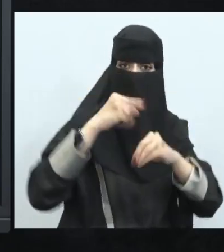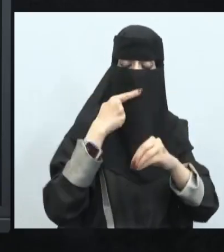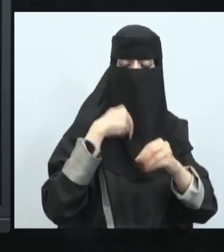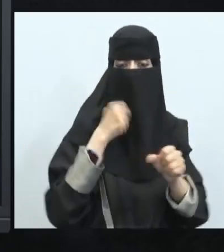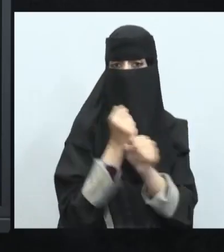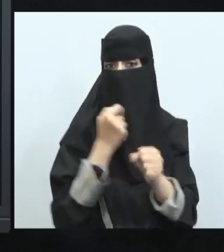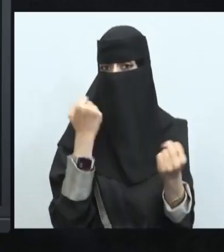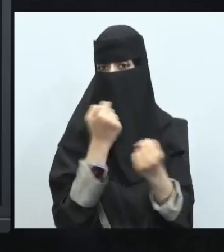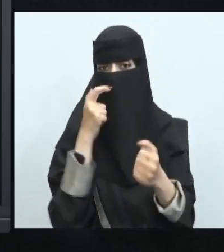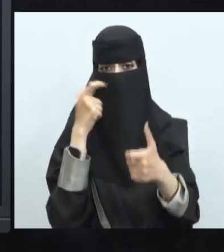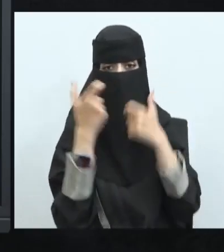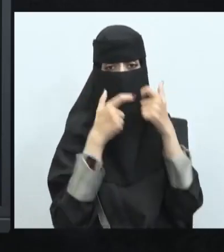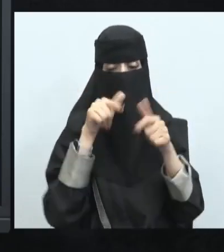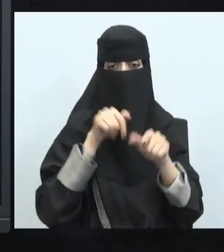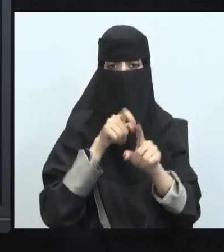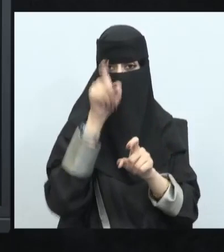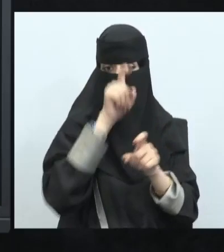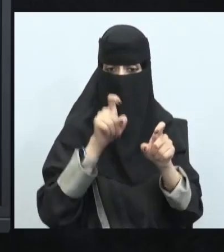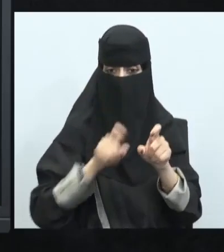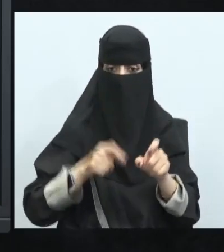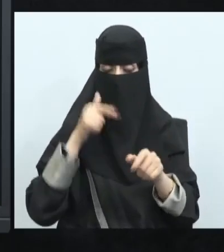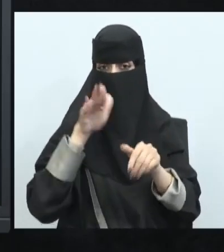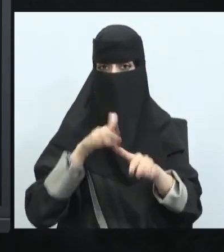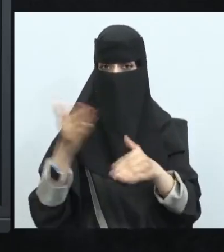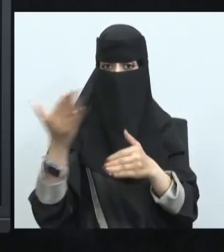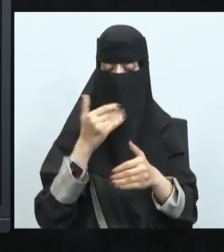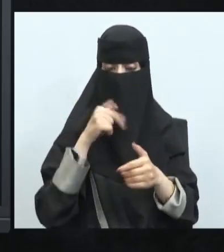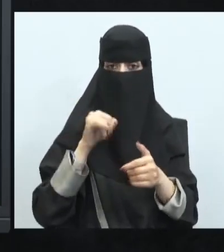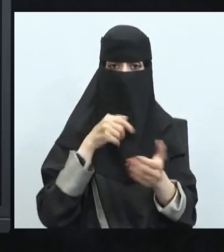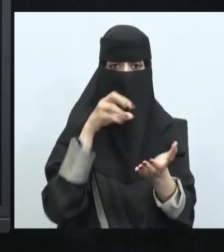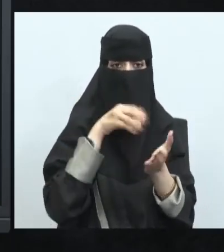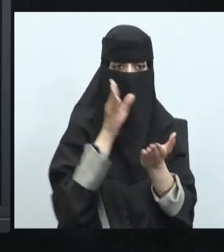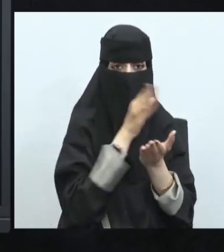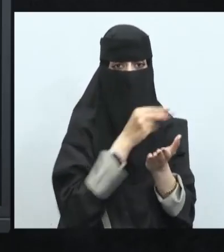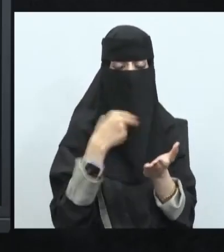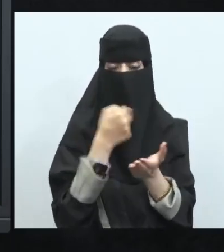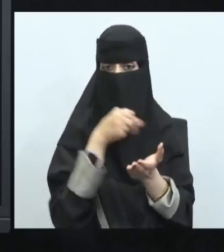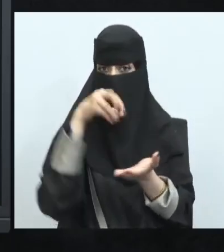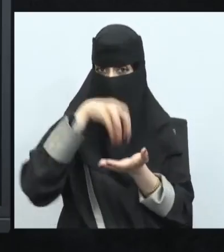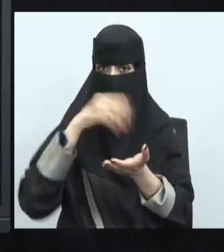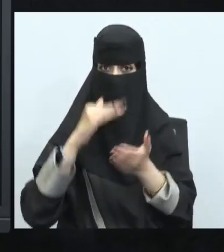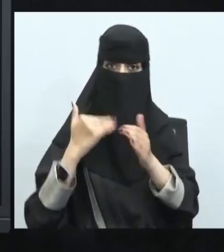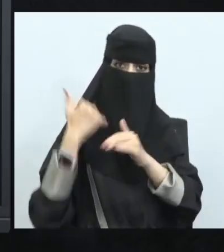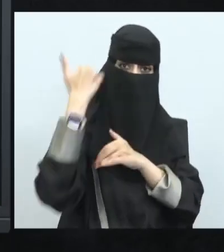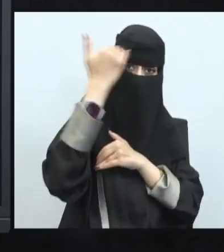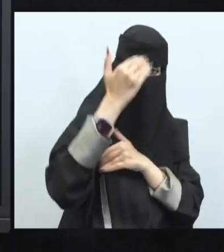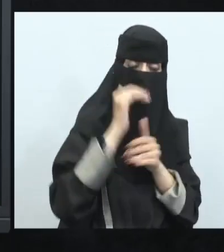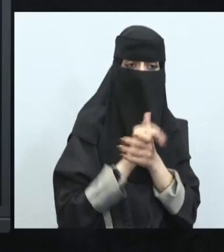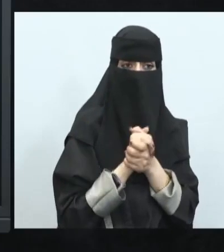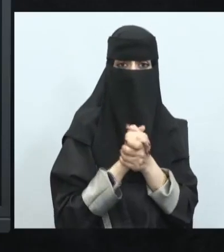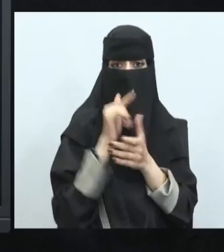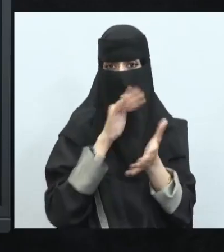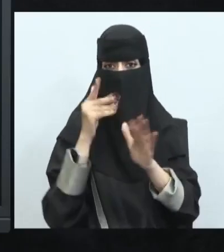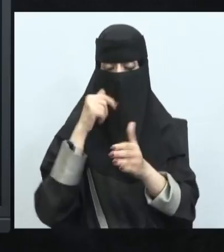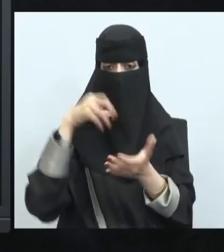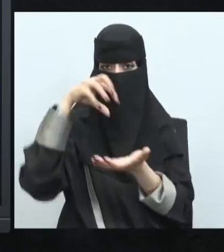وهذا ما نلاحظه مثلا في الاستفتاءات التي تاتي من مثلا الجهات الحكوميه مثلا في ظل الرؤيه مثلا في